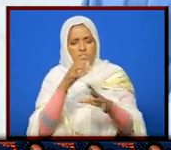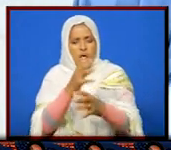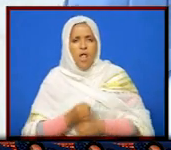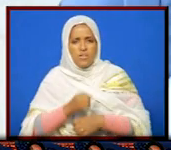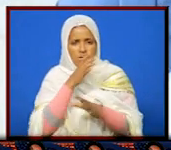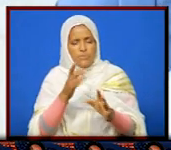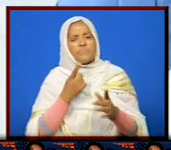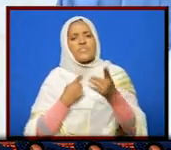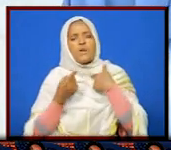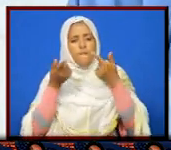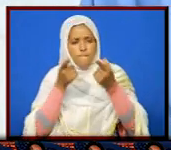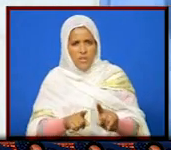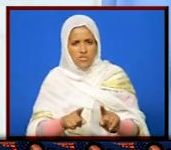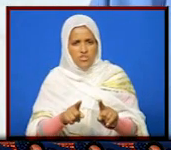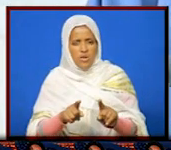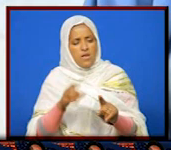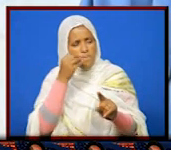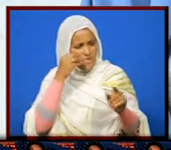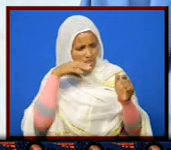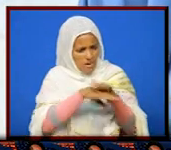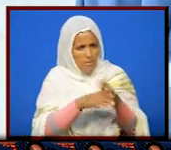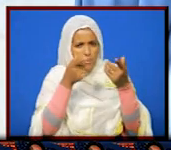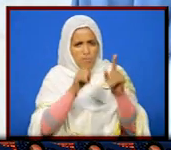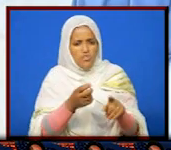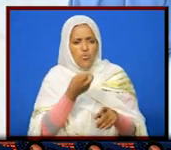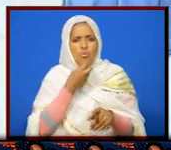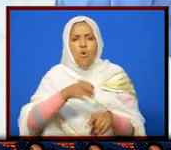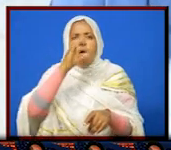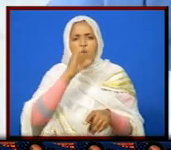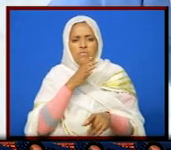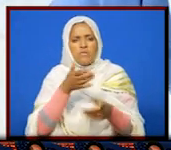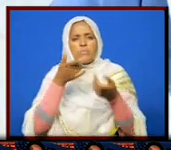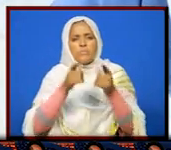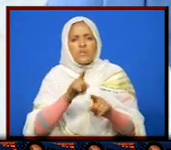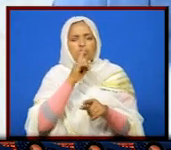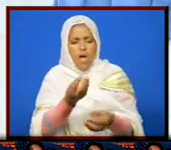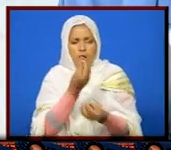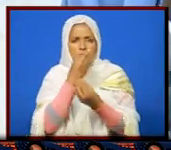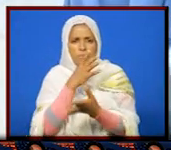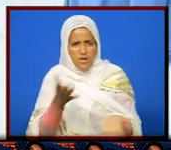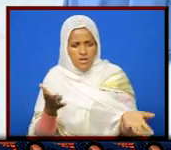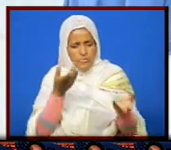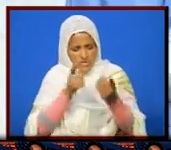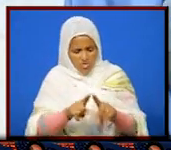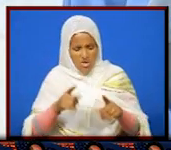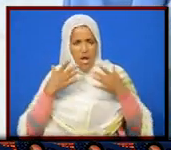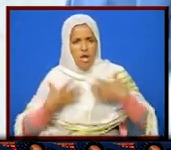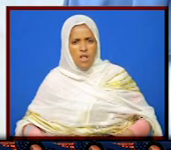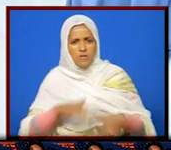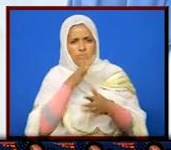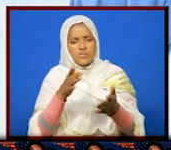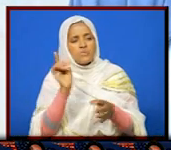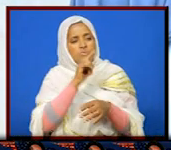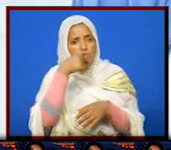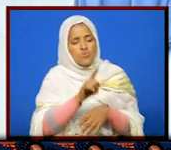ነው ያልተቀበልንህ? ተጠምተህስ መቼ ነው እንዲያው መጣህ ቤታችን ገብተህ መቼ ነው ውሃ አላጠጣንህ ያልን? መቼ ነው ያላበላንህ? መቼ ነው